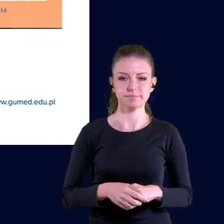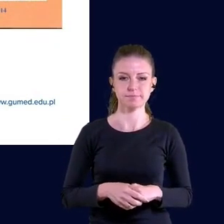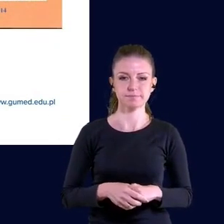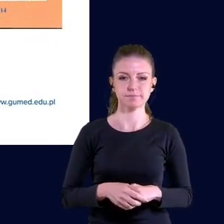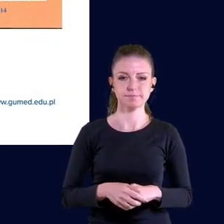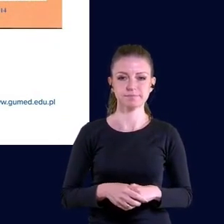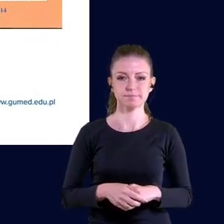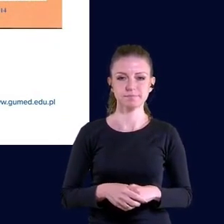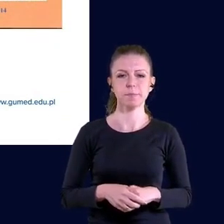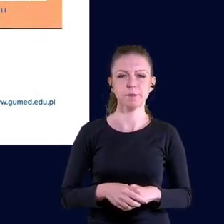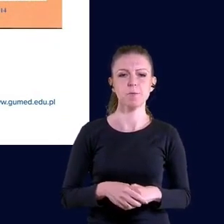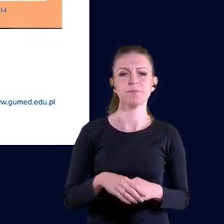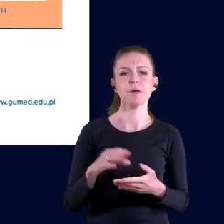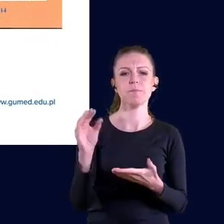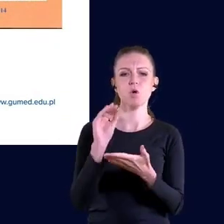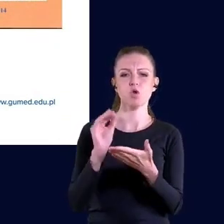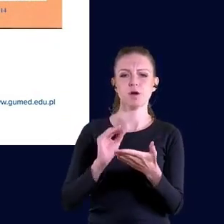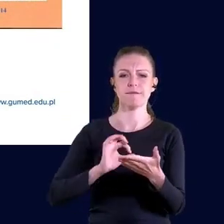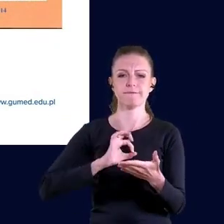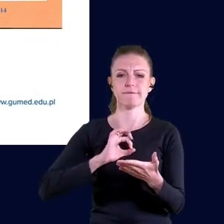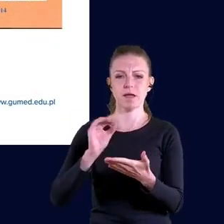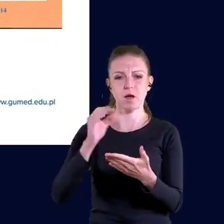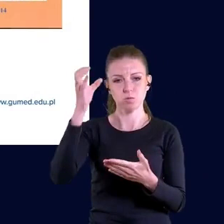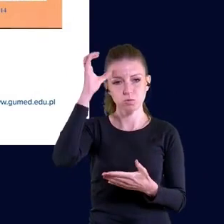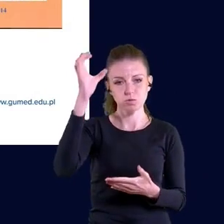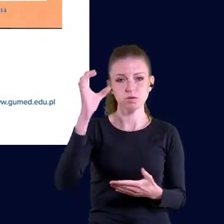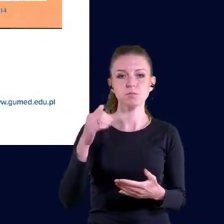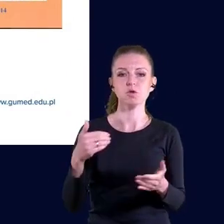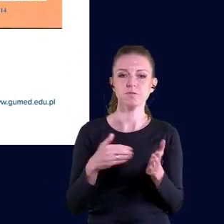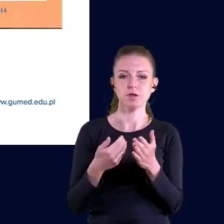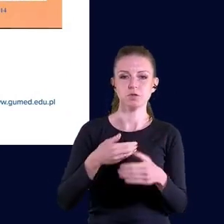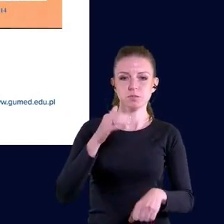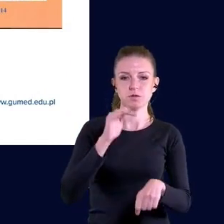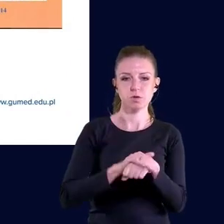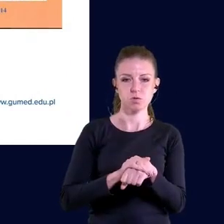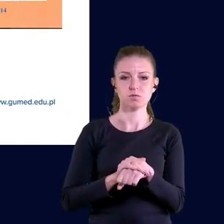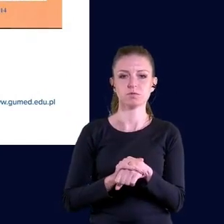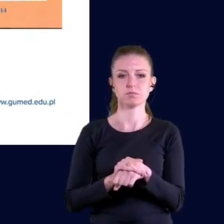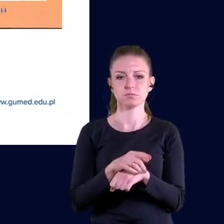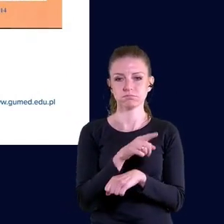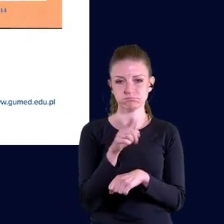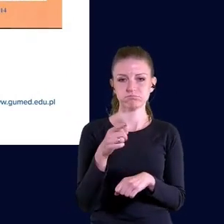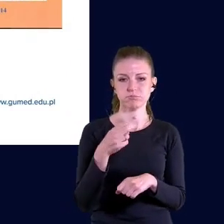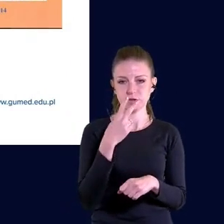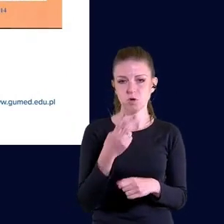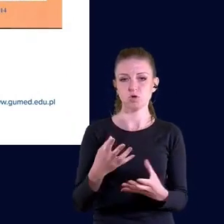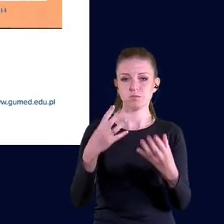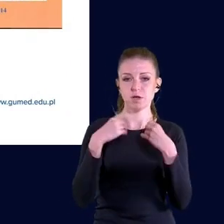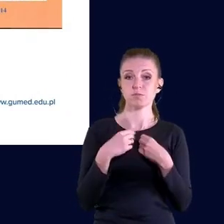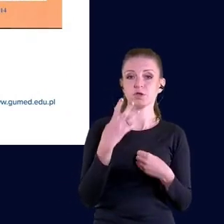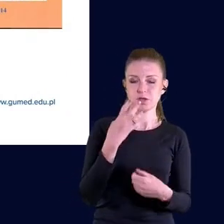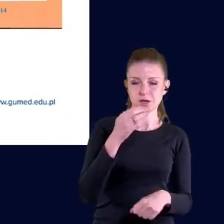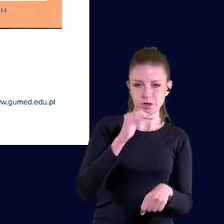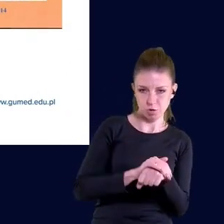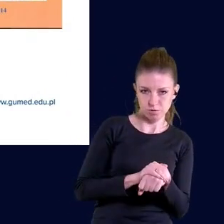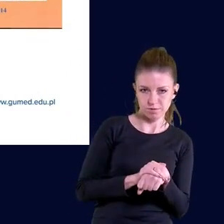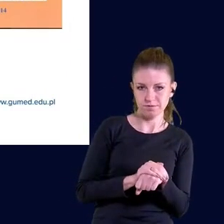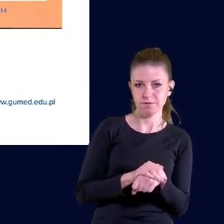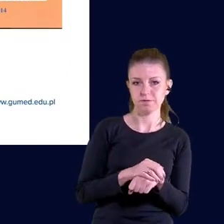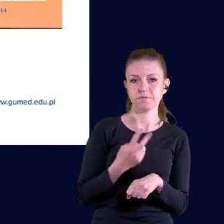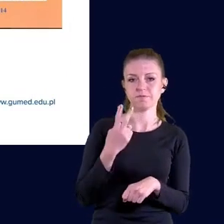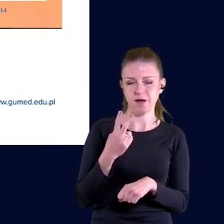autorskich potrzebowaliśmy siedmiu złoto czterech autorów żeby udostępnić wszystkich 7 monografii otrzymaliśmy 4 zgody od dwóch autorów